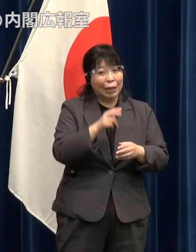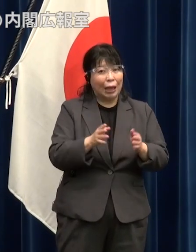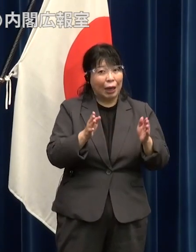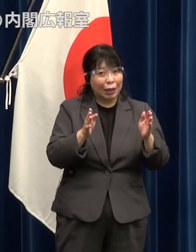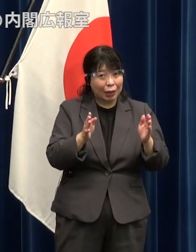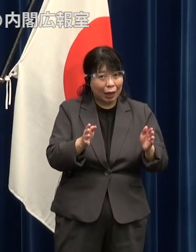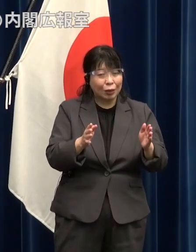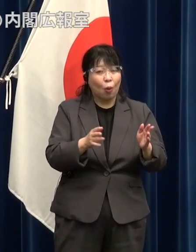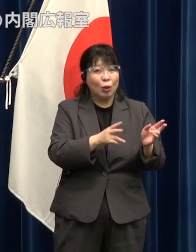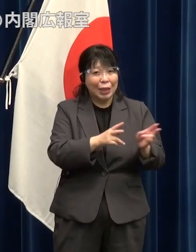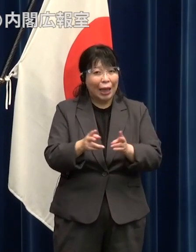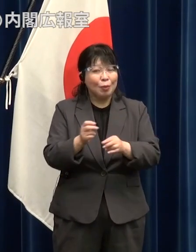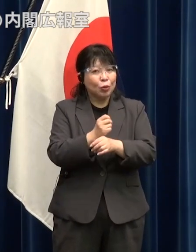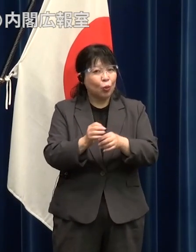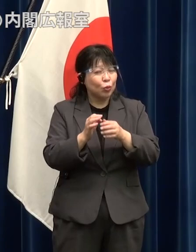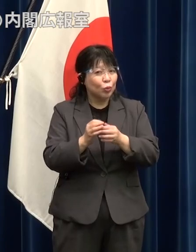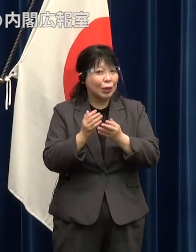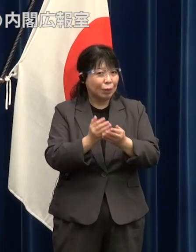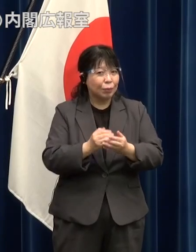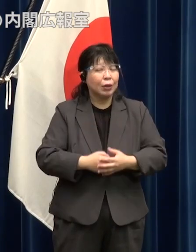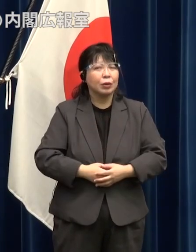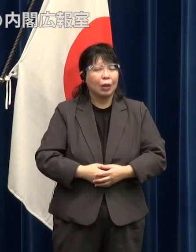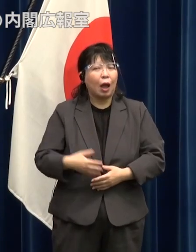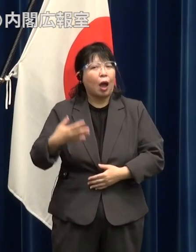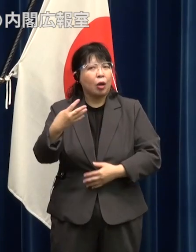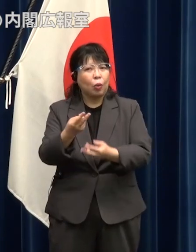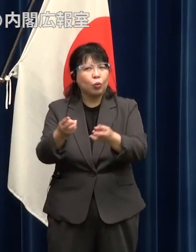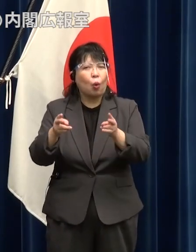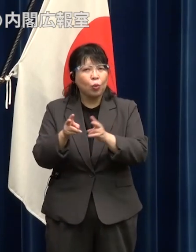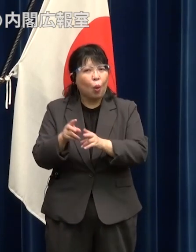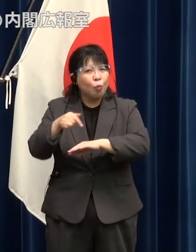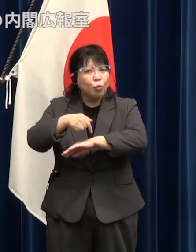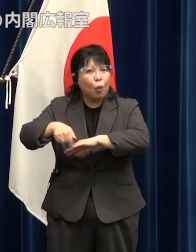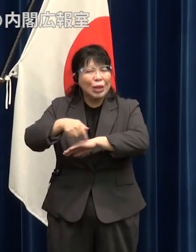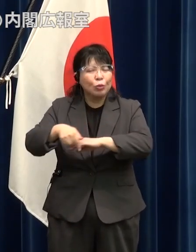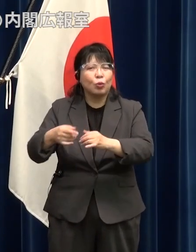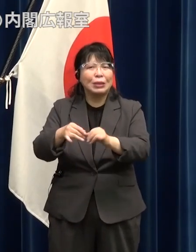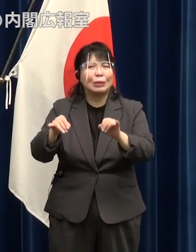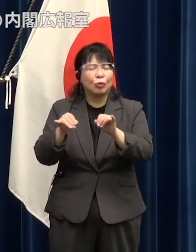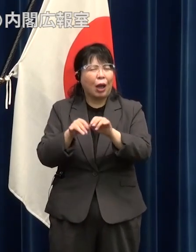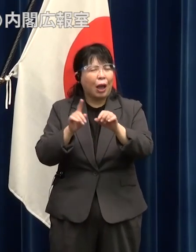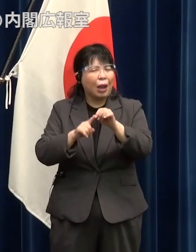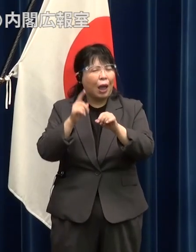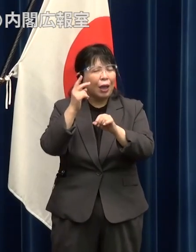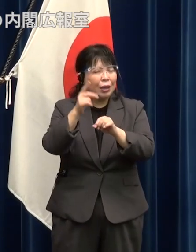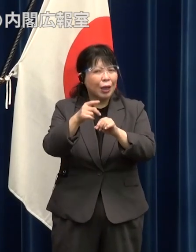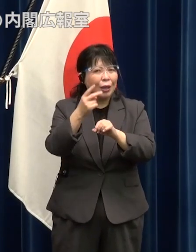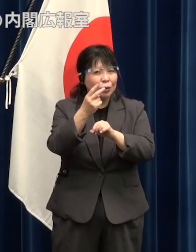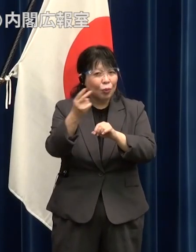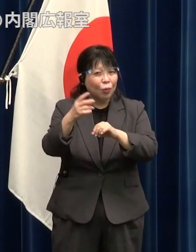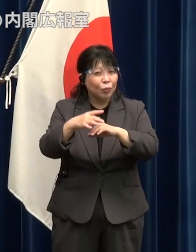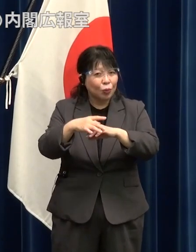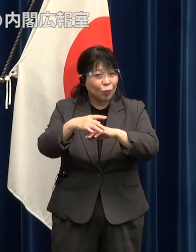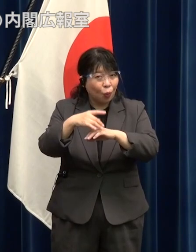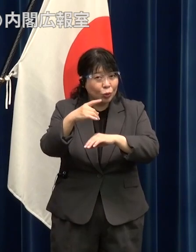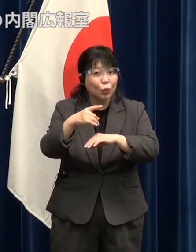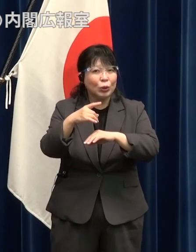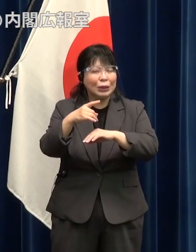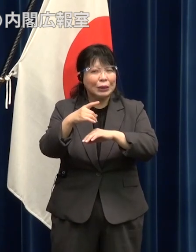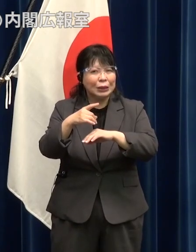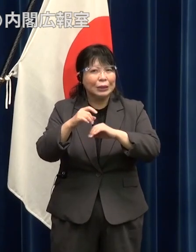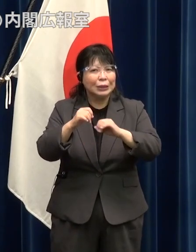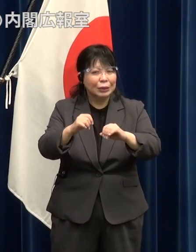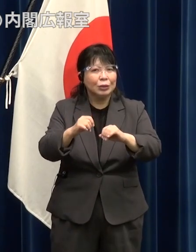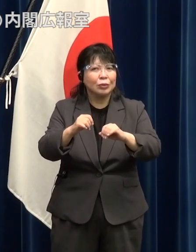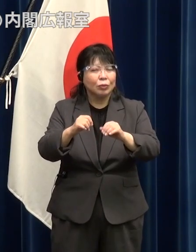区間については与党のプロジェクトチームがですね、来年度当初の着工を求めておりますが、環境